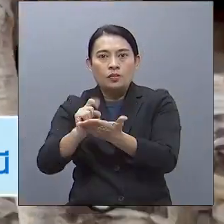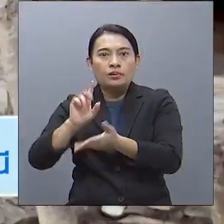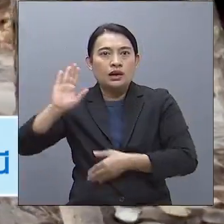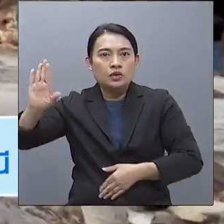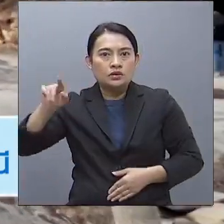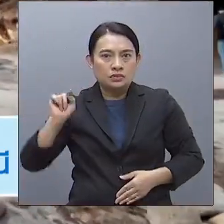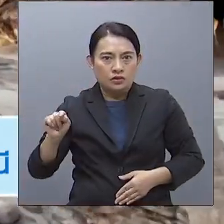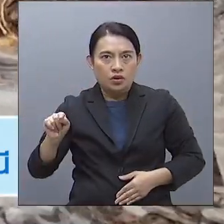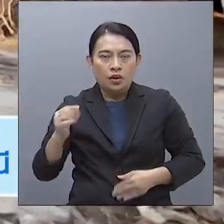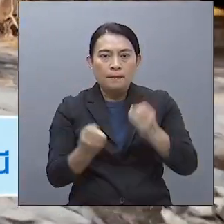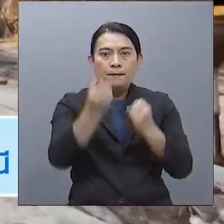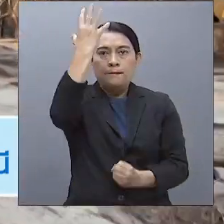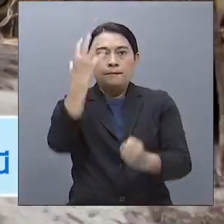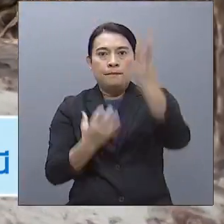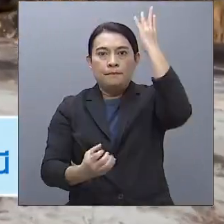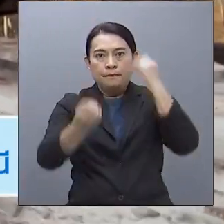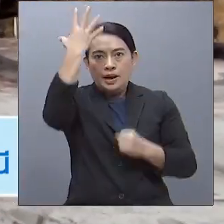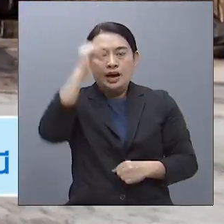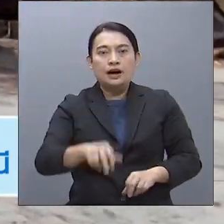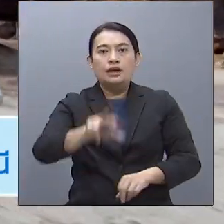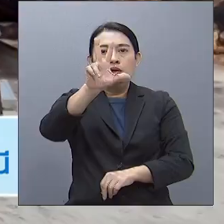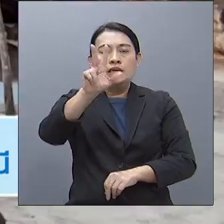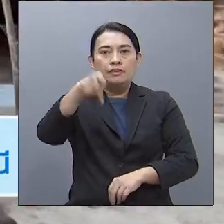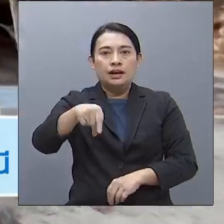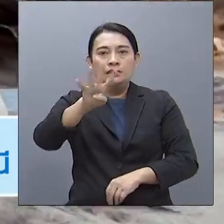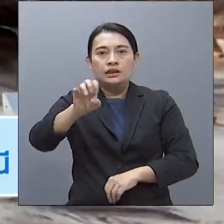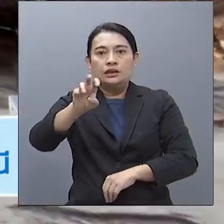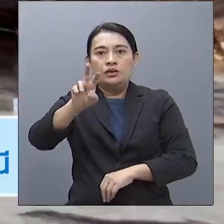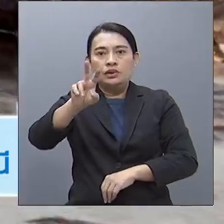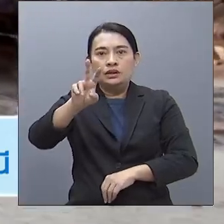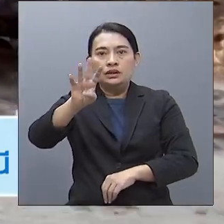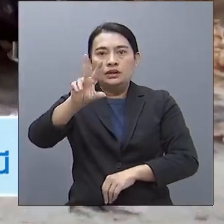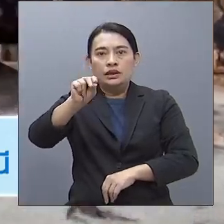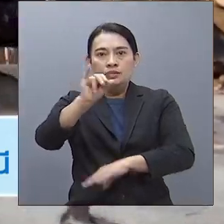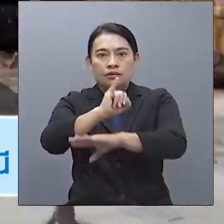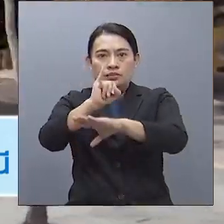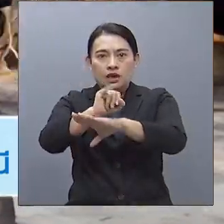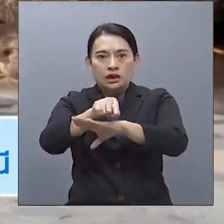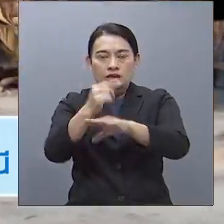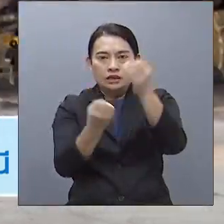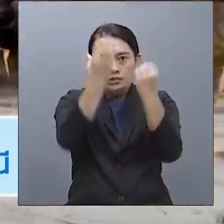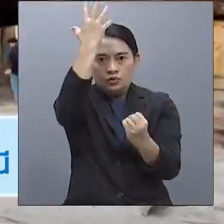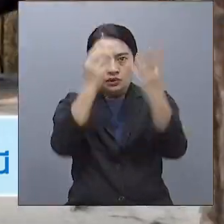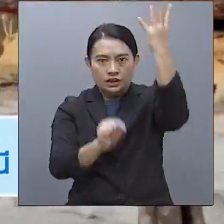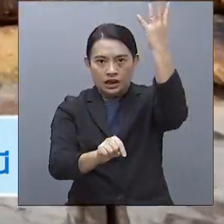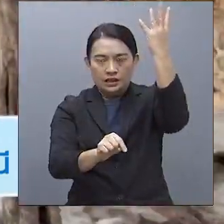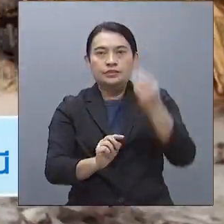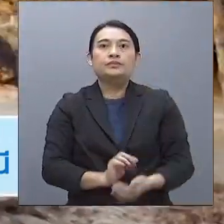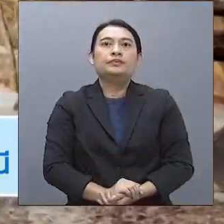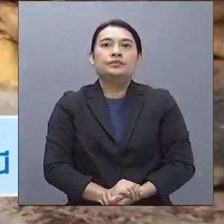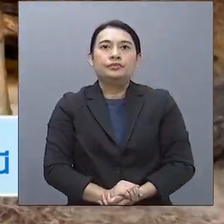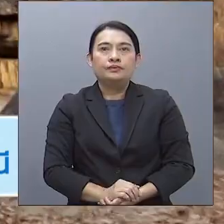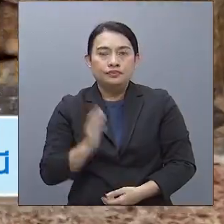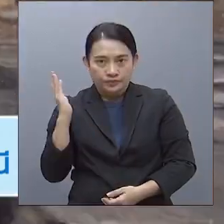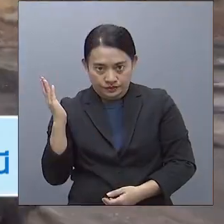พื้นที่ป่าจำนวนกว่า 3,430 ไร่ให้เป็นเขตอุทยานประวัติศาสตร์ภูพระบาทซึ่งอุทยานแห่งนี้ก็จะแสด